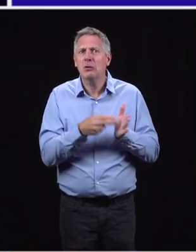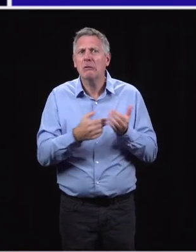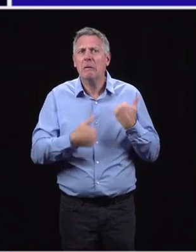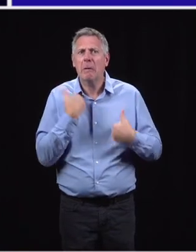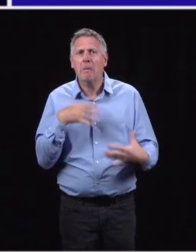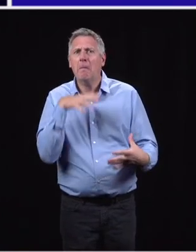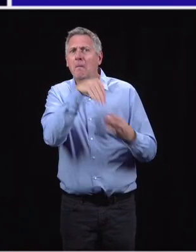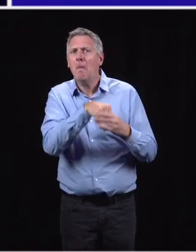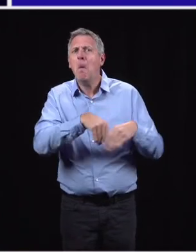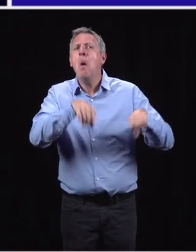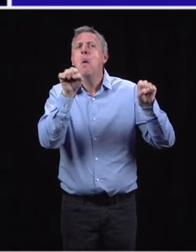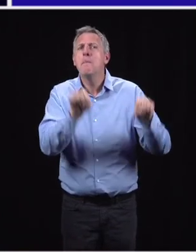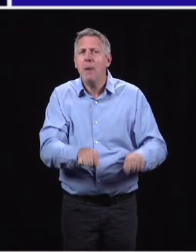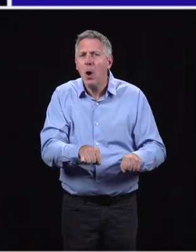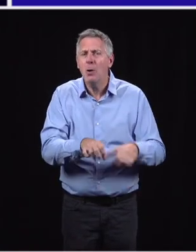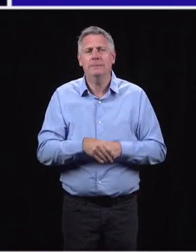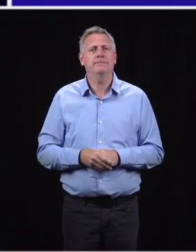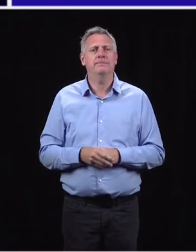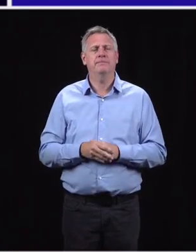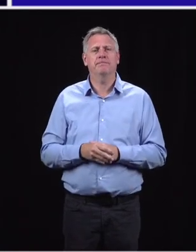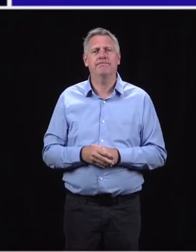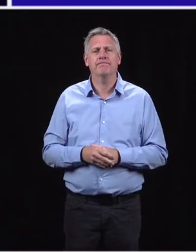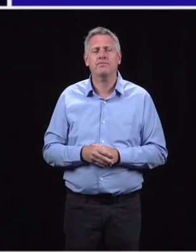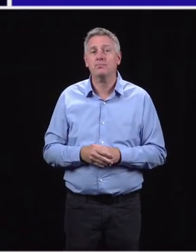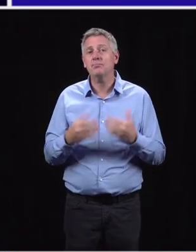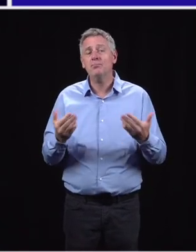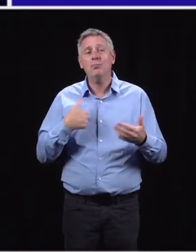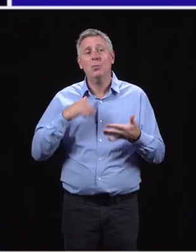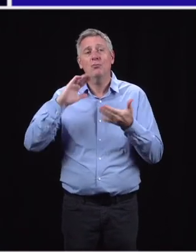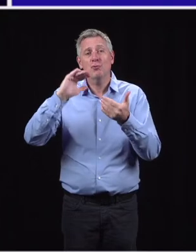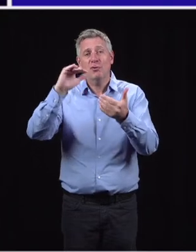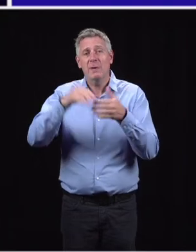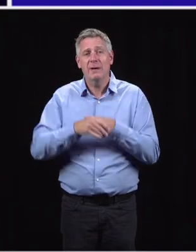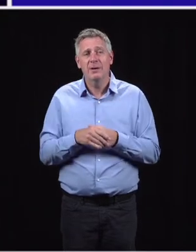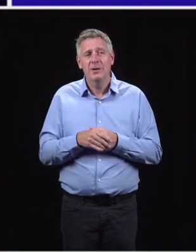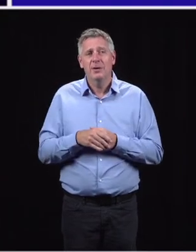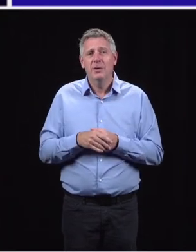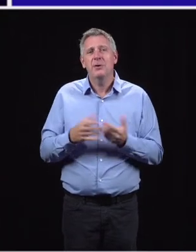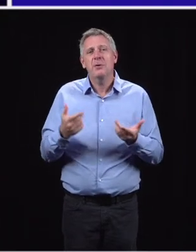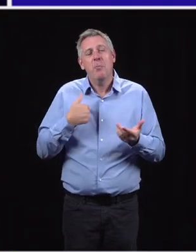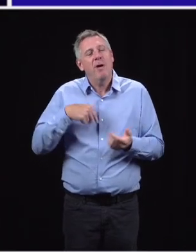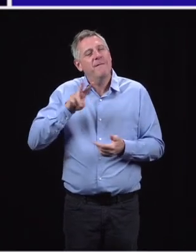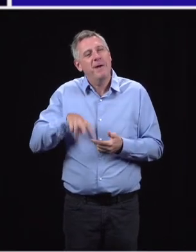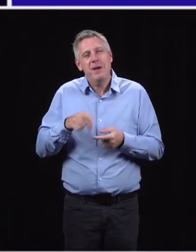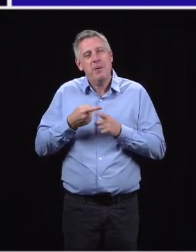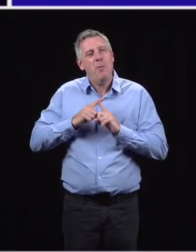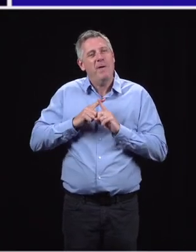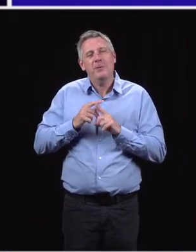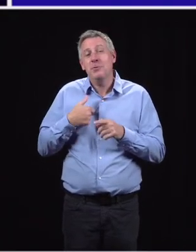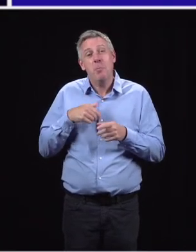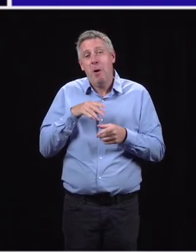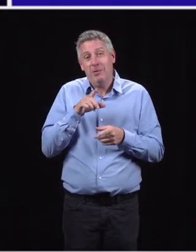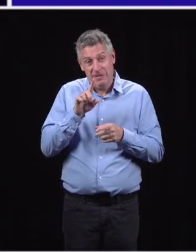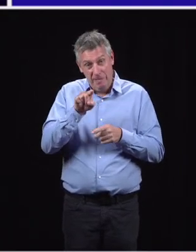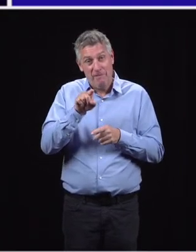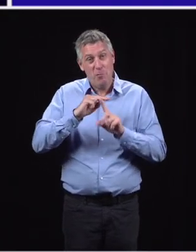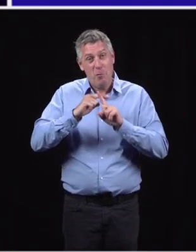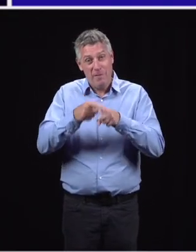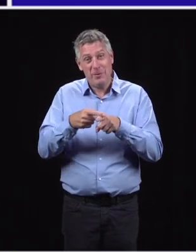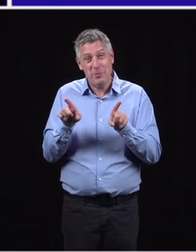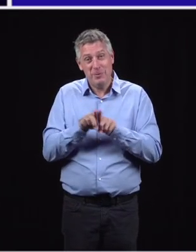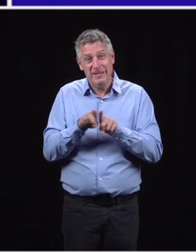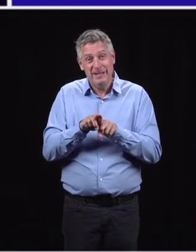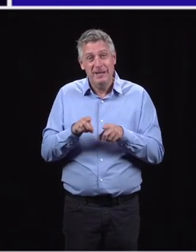tech dans cette fameur the filière du numérique et vous allez je l'espère en tout cas moi je l'ai été être bluffé bluffé par